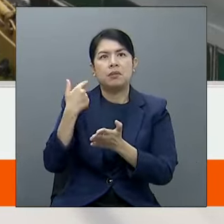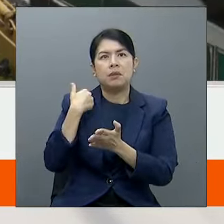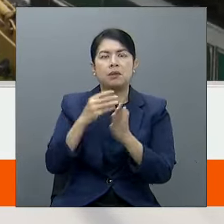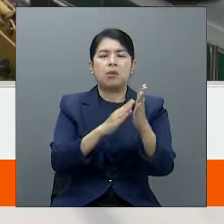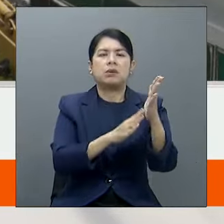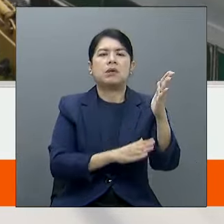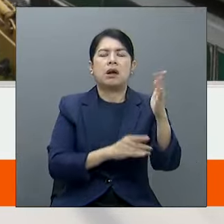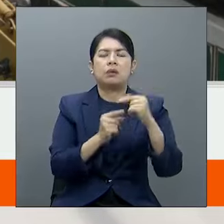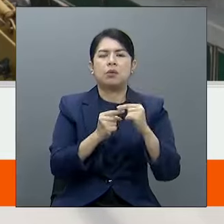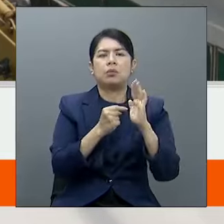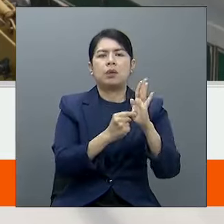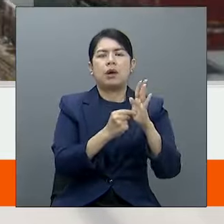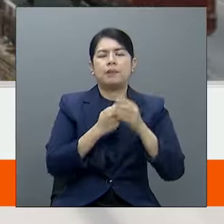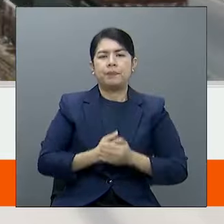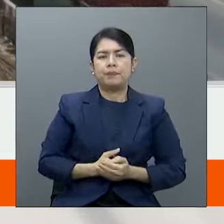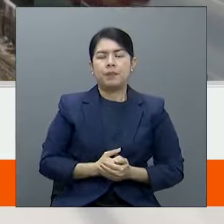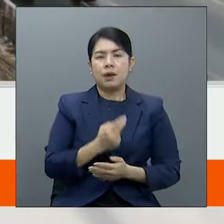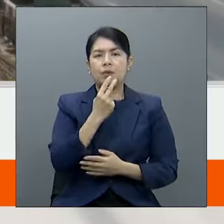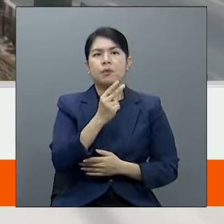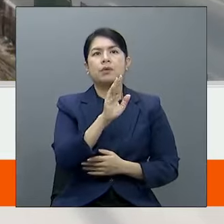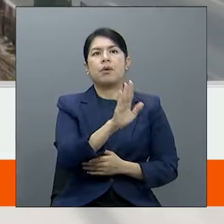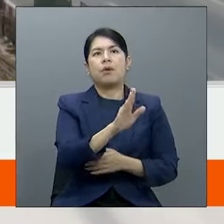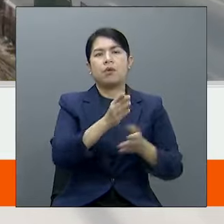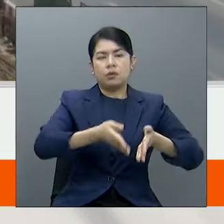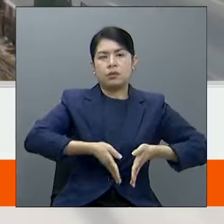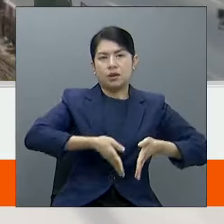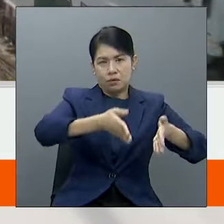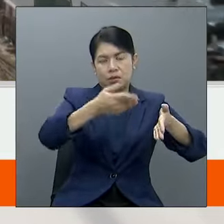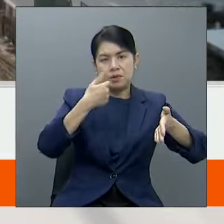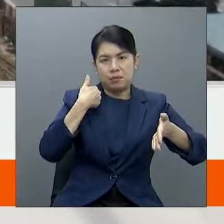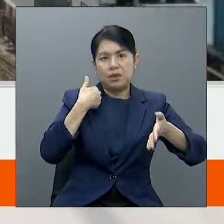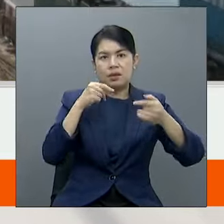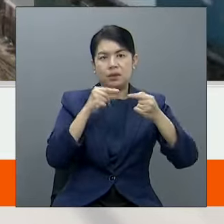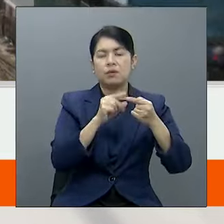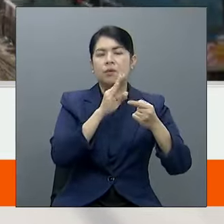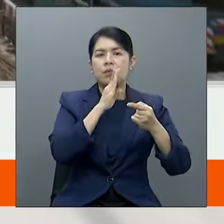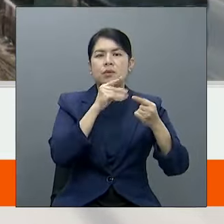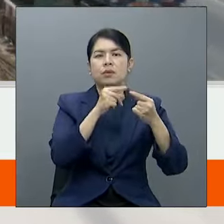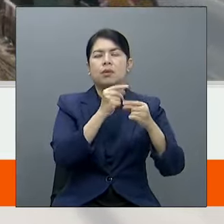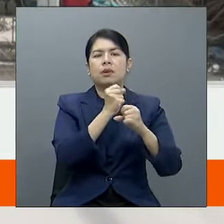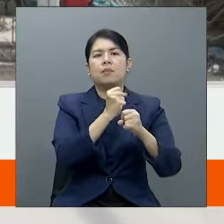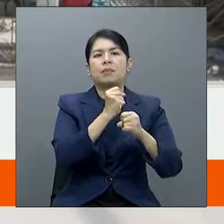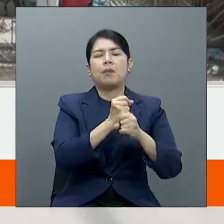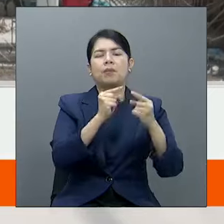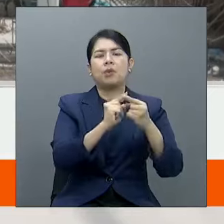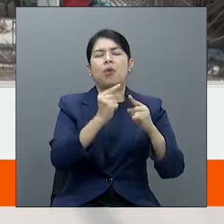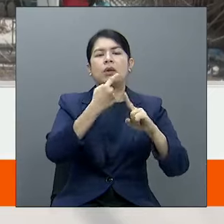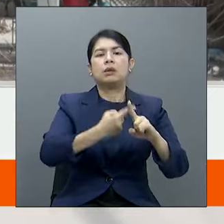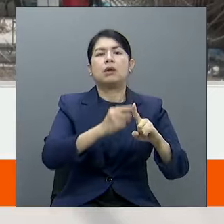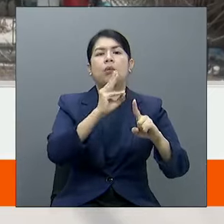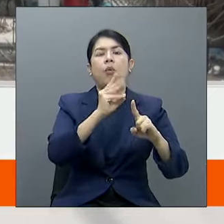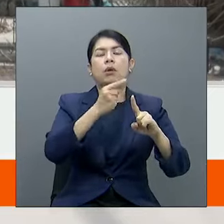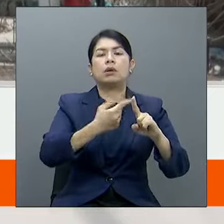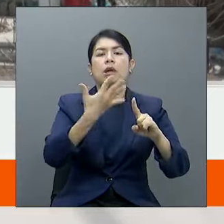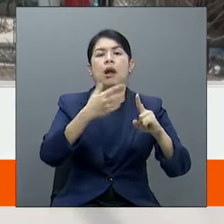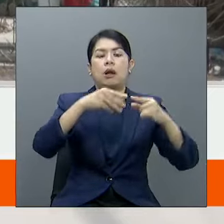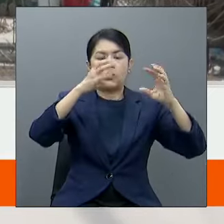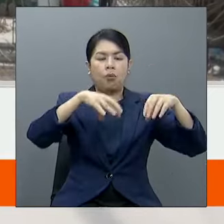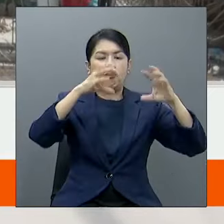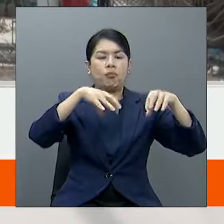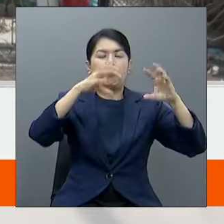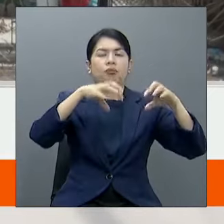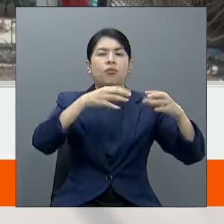ครับท่านอาจจะสังเกตนะครับว่าถนนบางเส้นเนี่ยไปสร้างหน้าฝนคนก็จะด่ากันว่าเอ๊ะทำไมต้องไปสร้างหน้าฝน ตอนแรงๆไม่มานะ